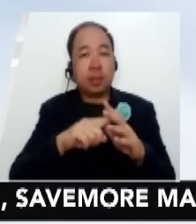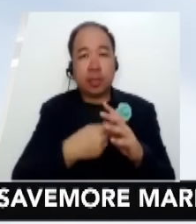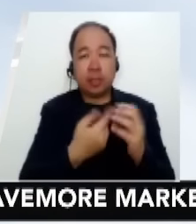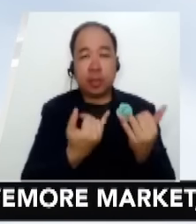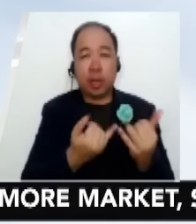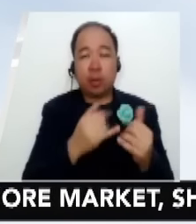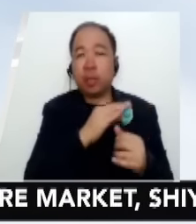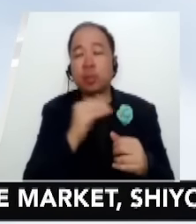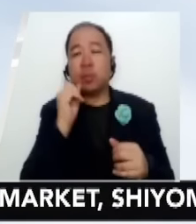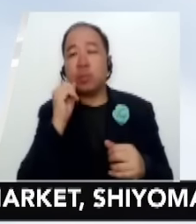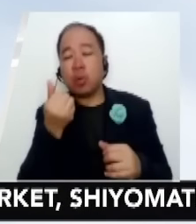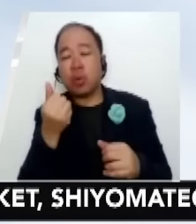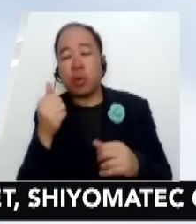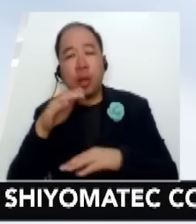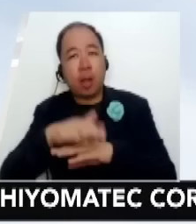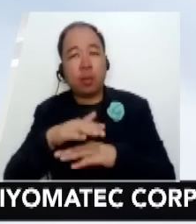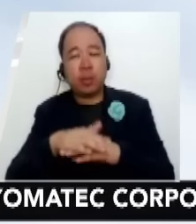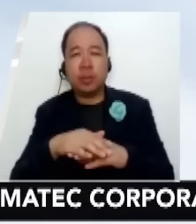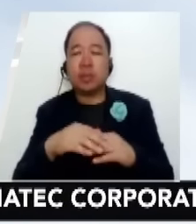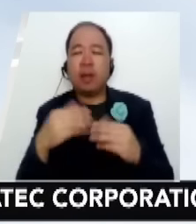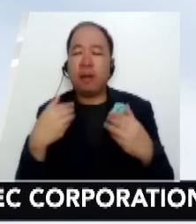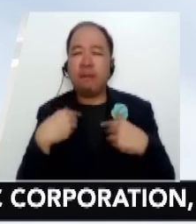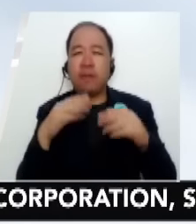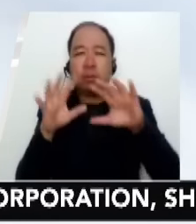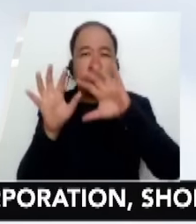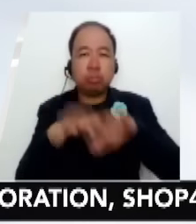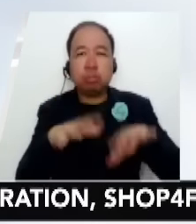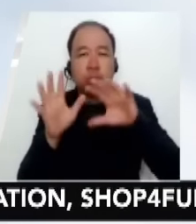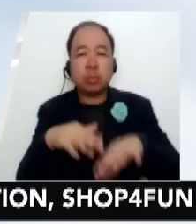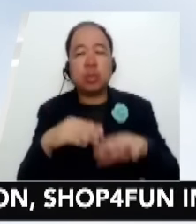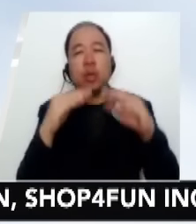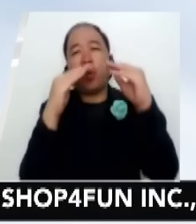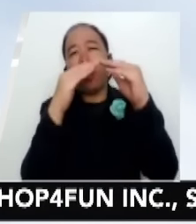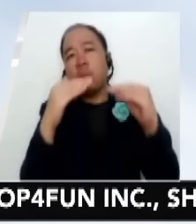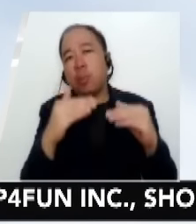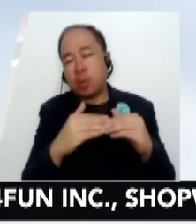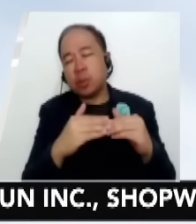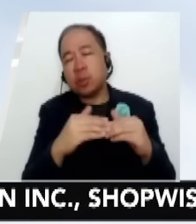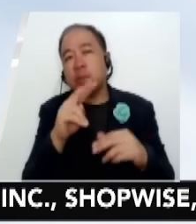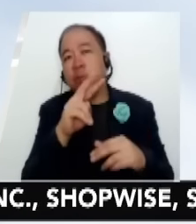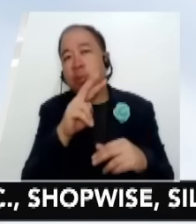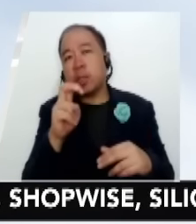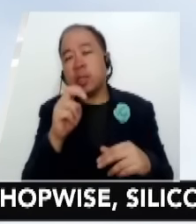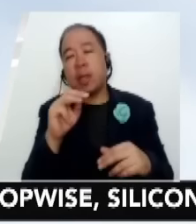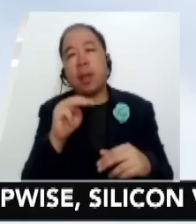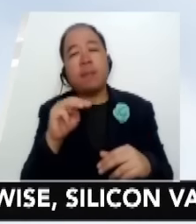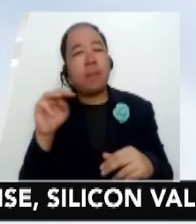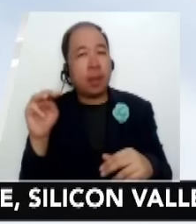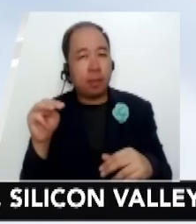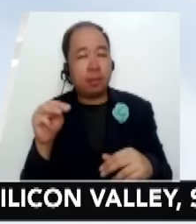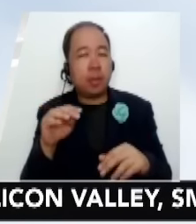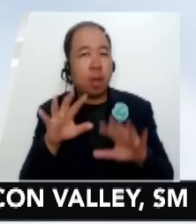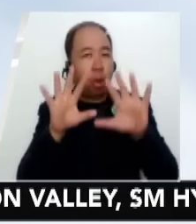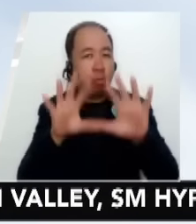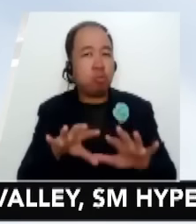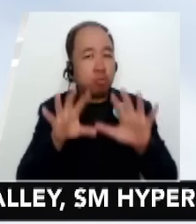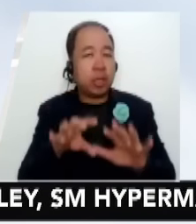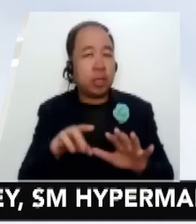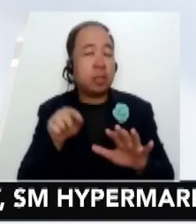hapon, intense to torrential rain. So yan po ay katumbas ng mahigit sa 200 millimeters of rain na posibleng pong ibagsak ng